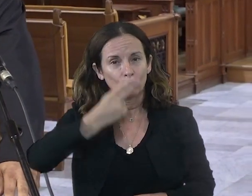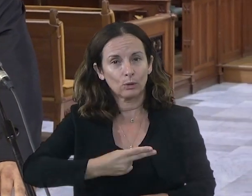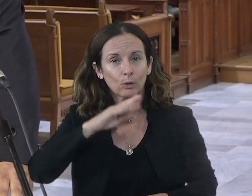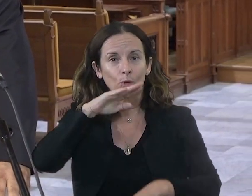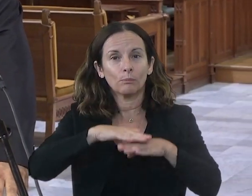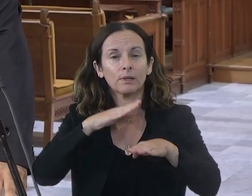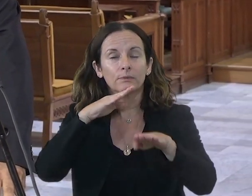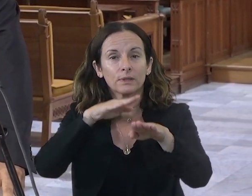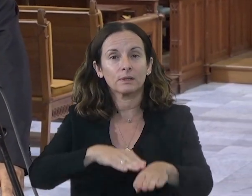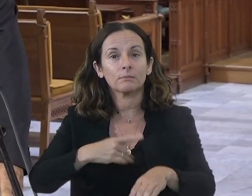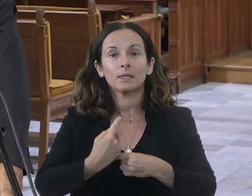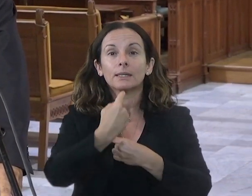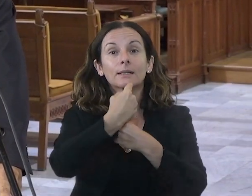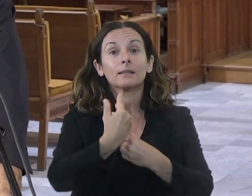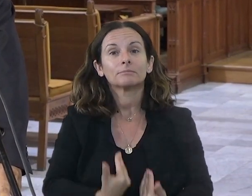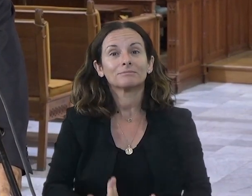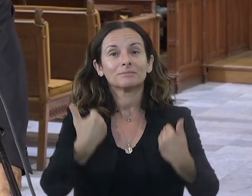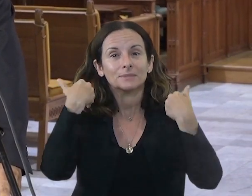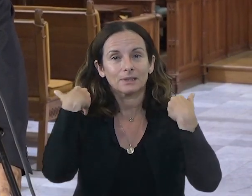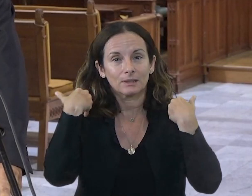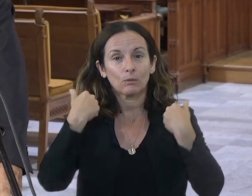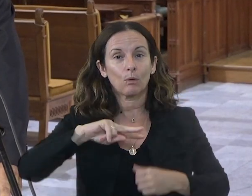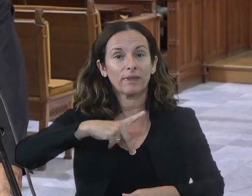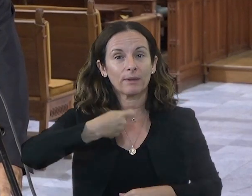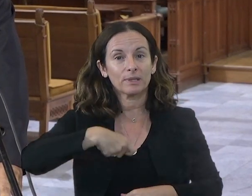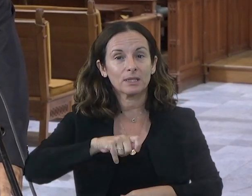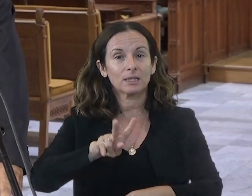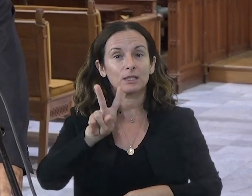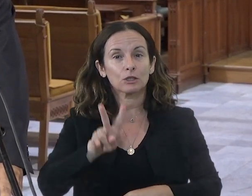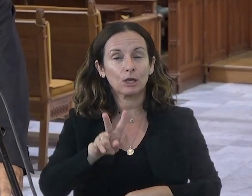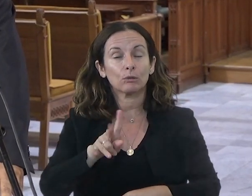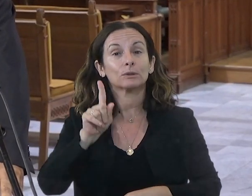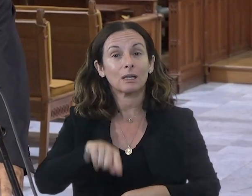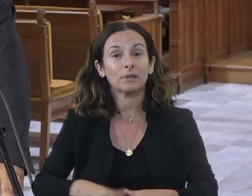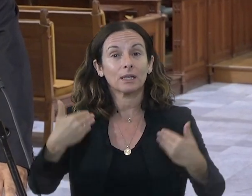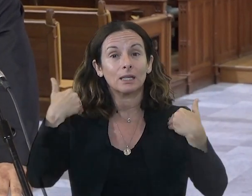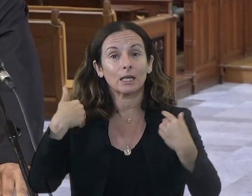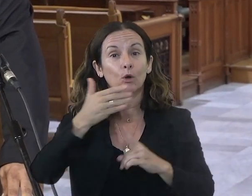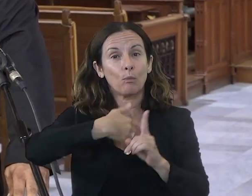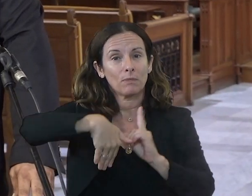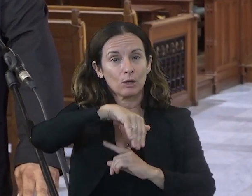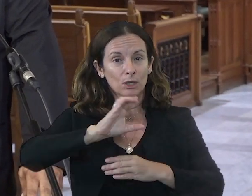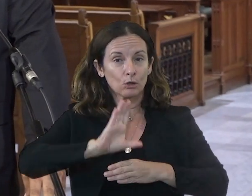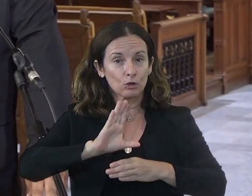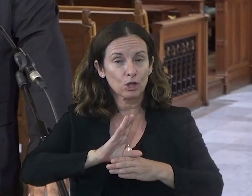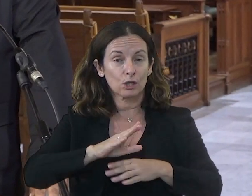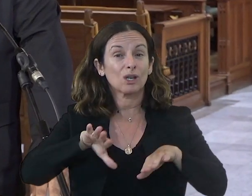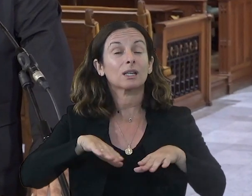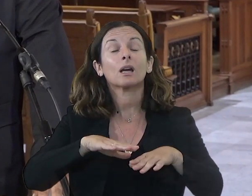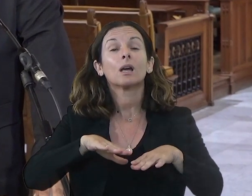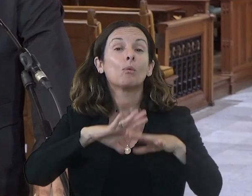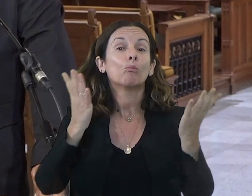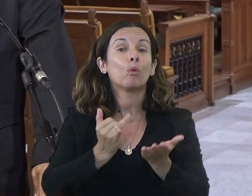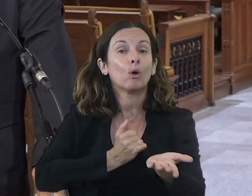Jur, per la meva consciència i el meu honor, complir fidelment les obligacions del càrrec de vicepresident segon, conseller executiu